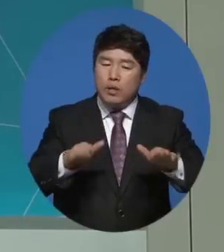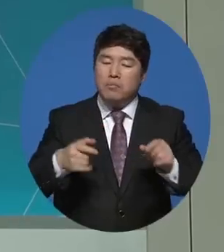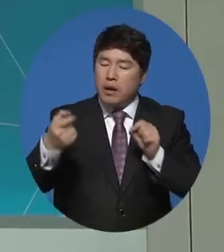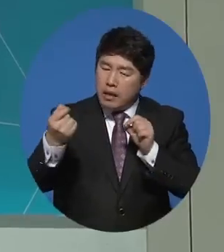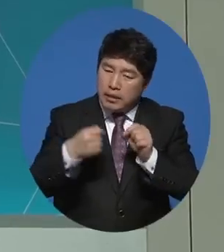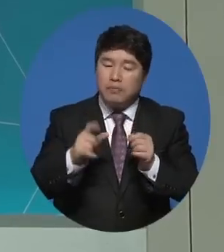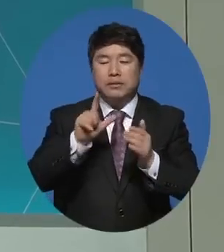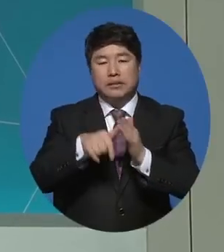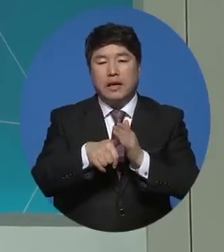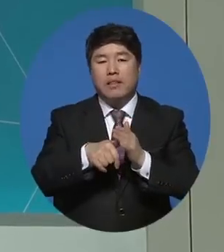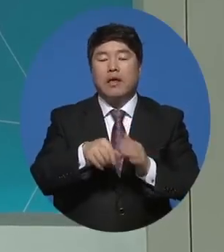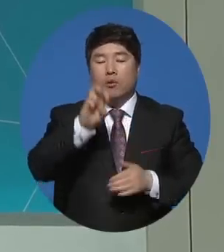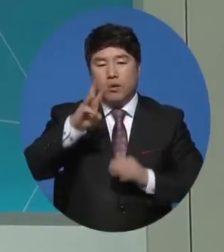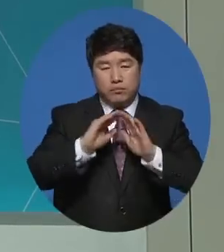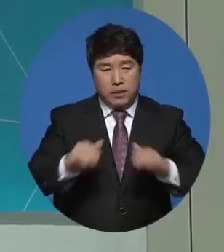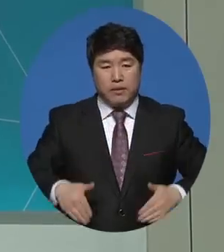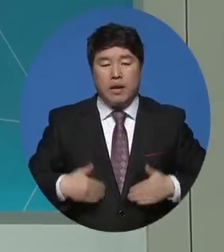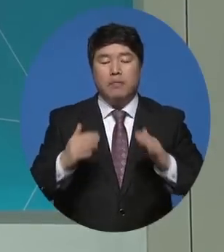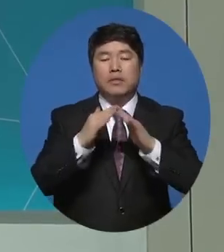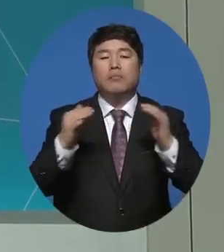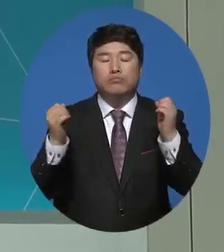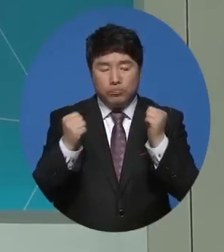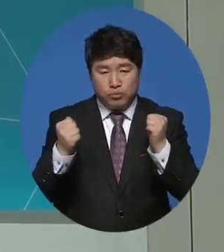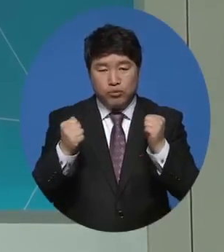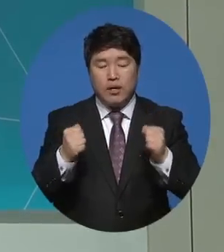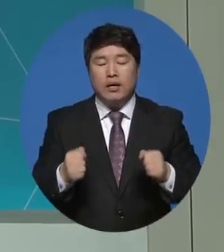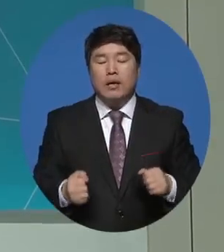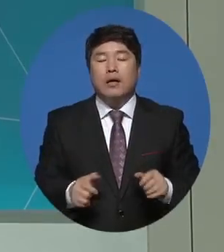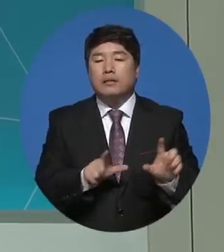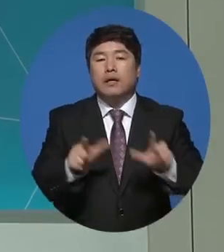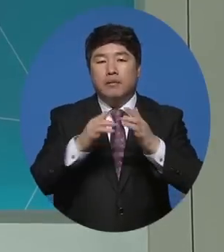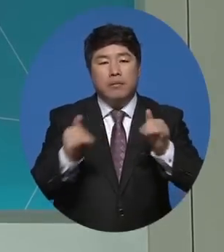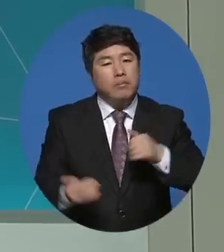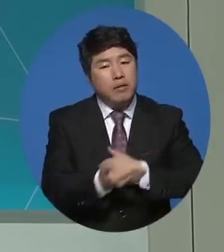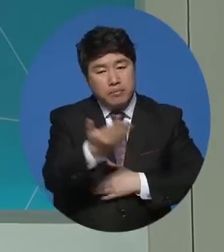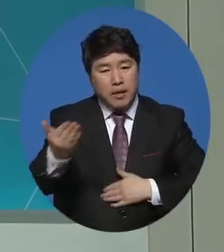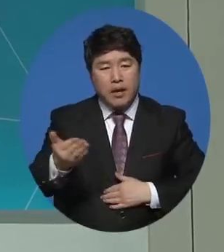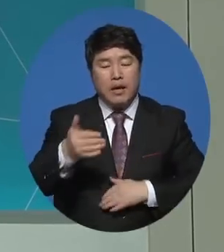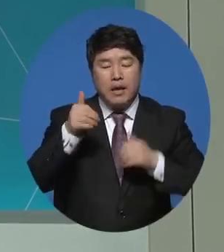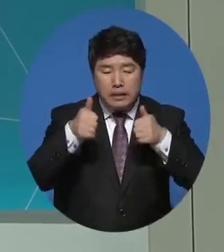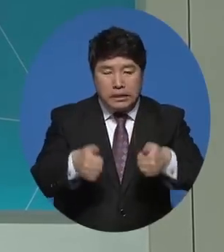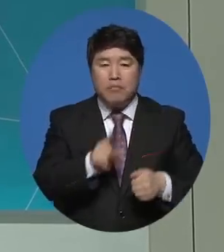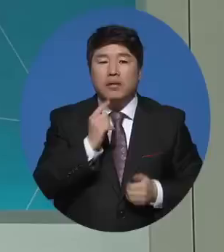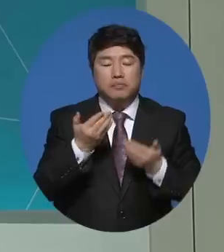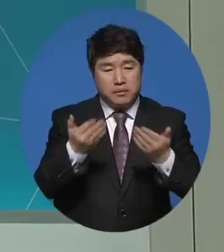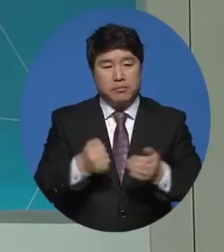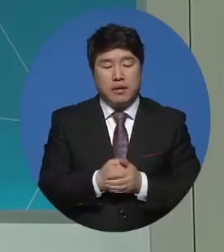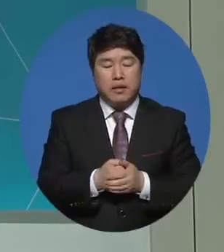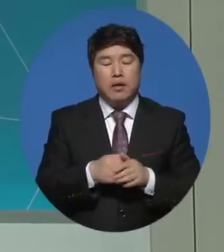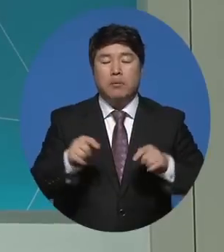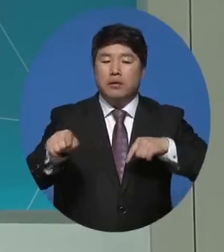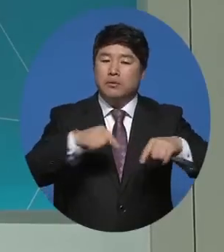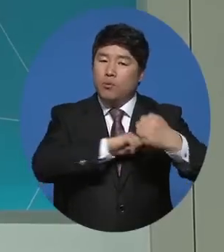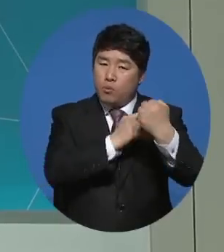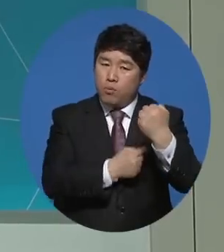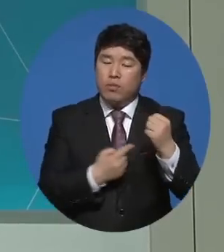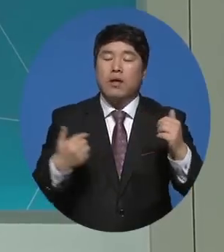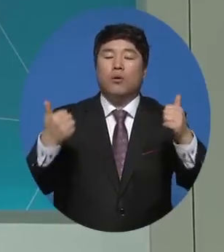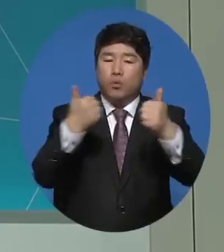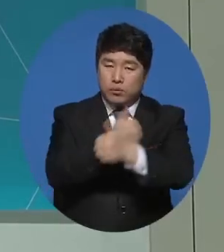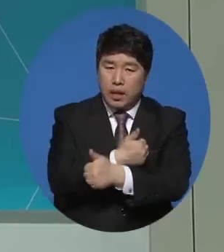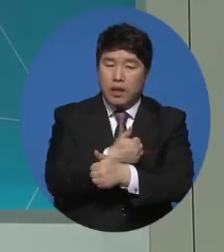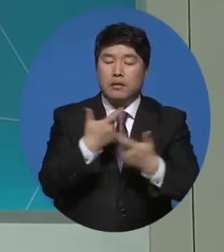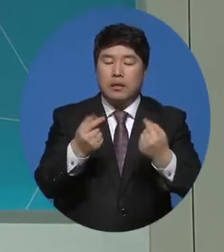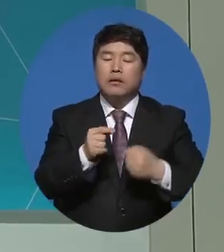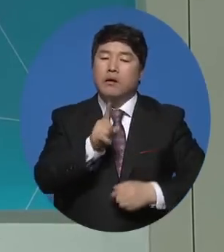시간에 이렇게 광주전남 전라북도 주민들께 인사를 드렸습니다 어 정권 교체라는